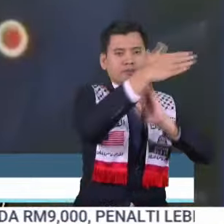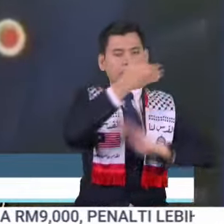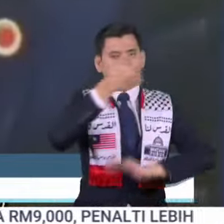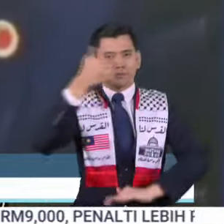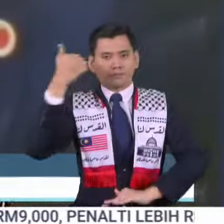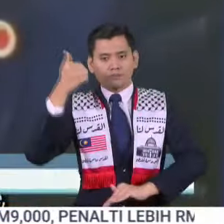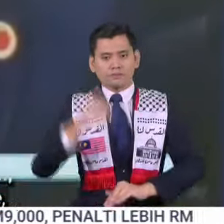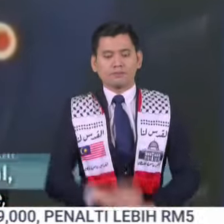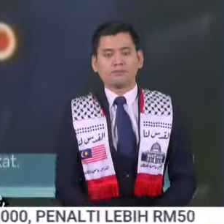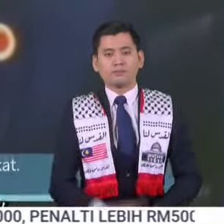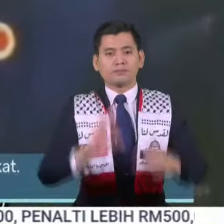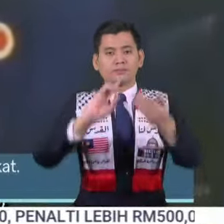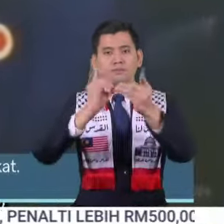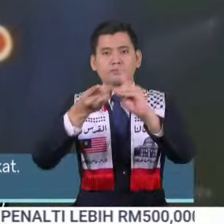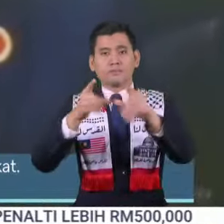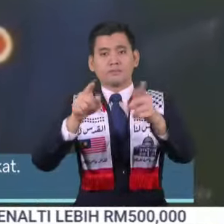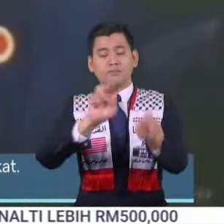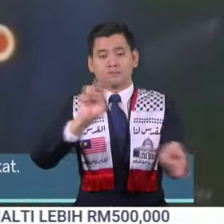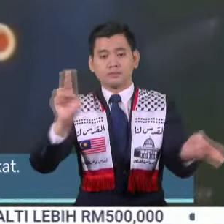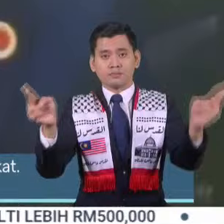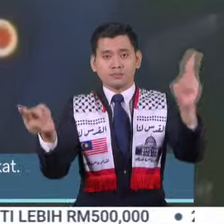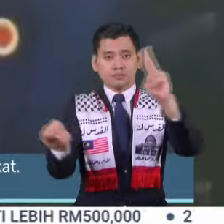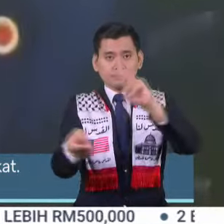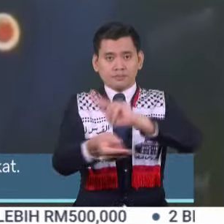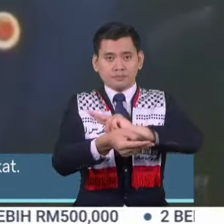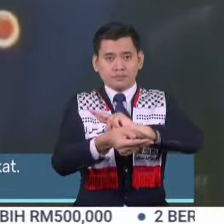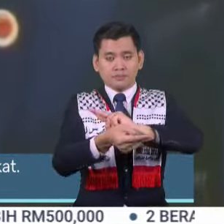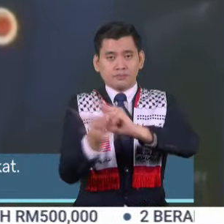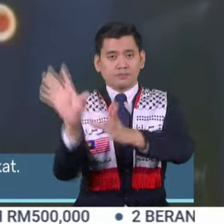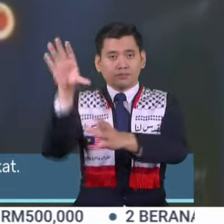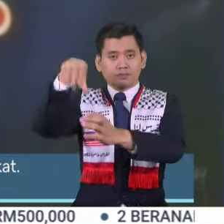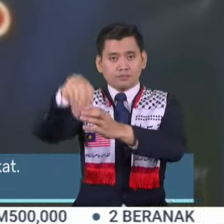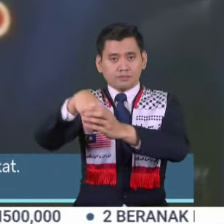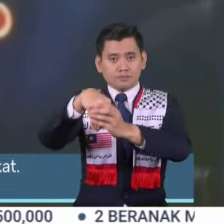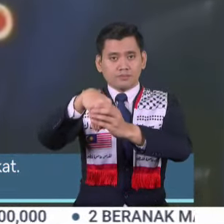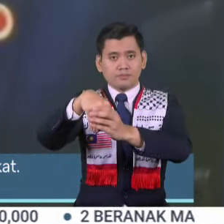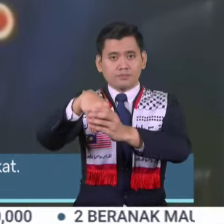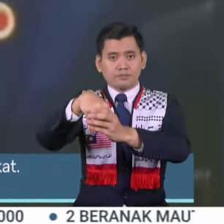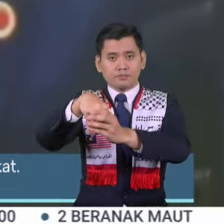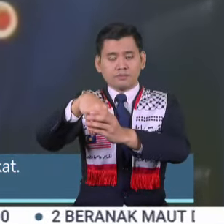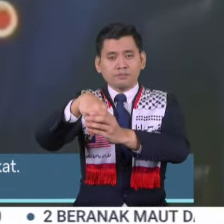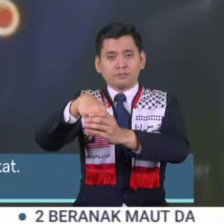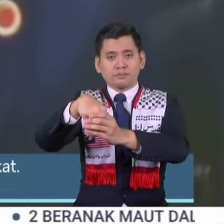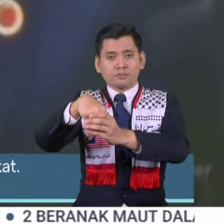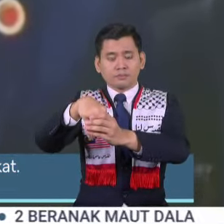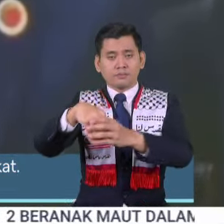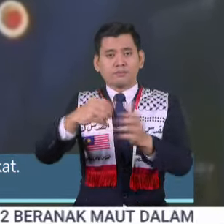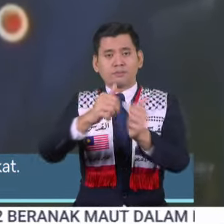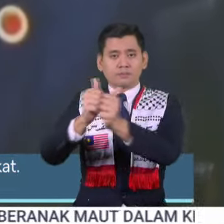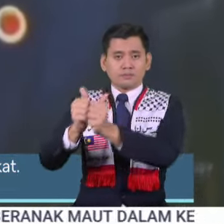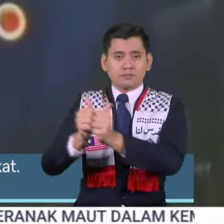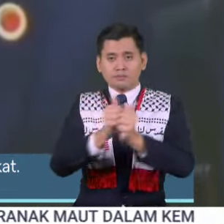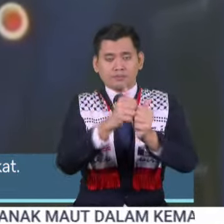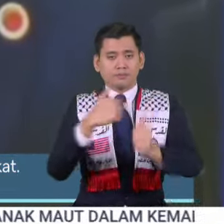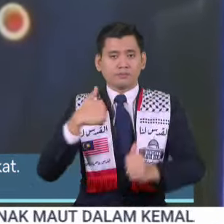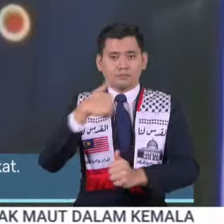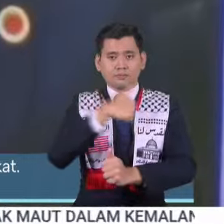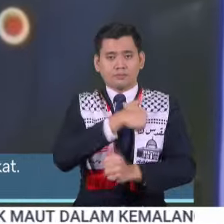pesat digital landscape cyber threats are increasing exponentially together we must